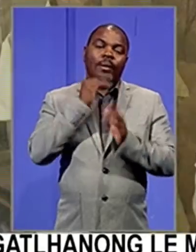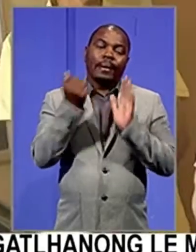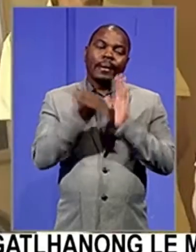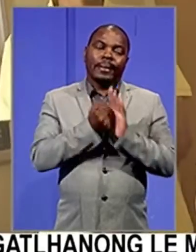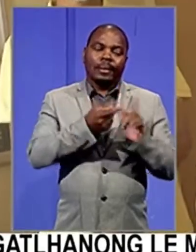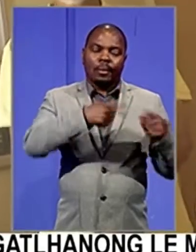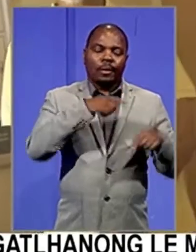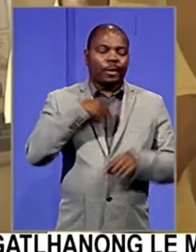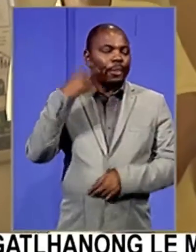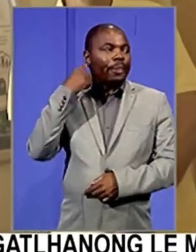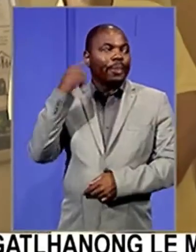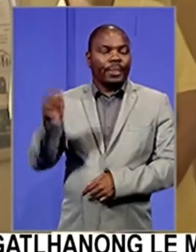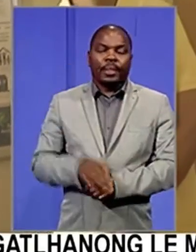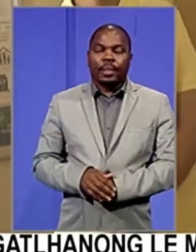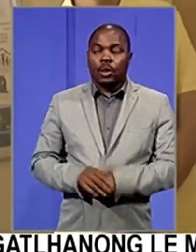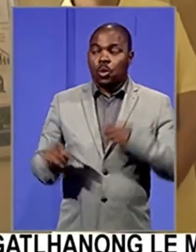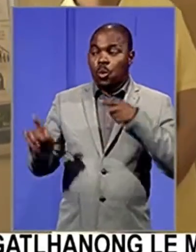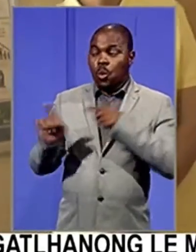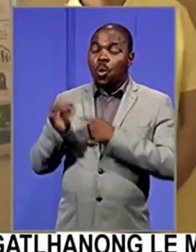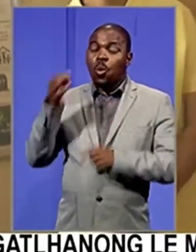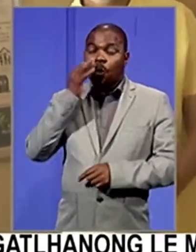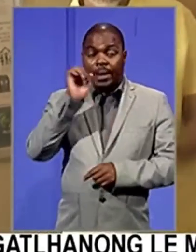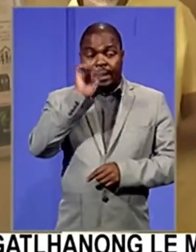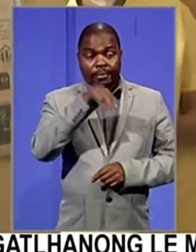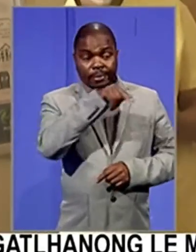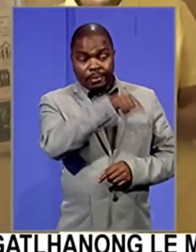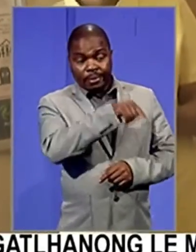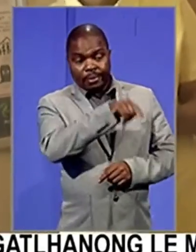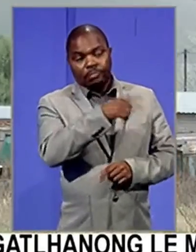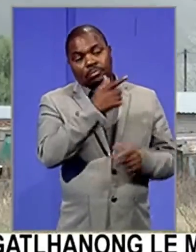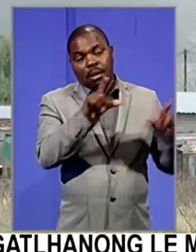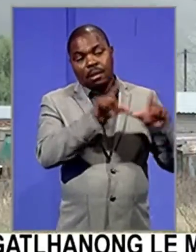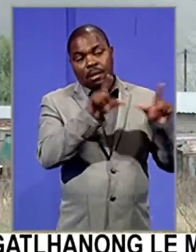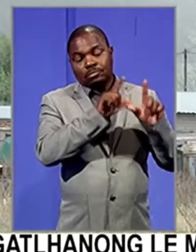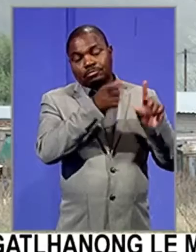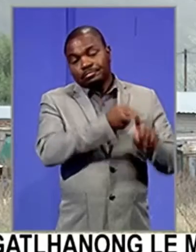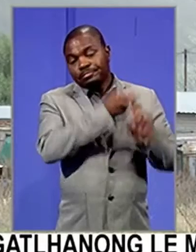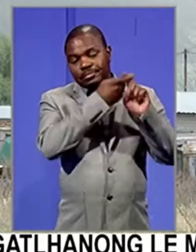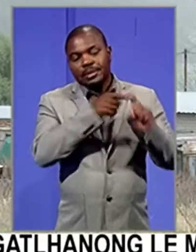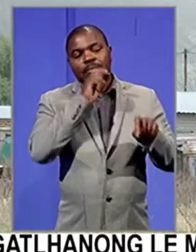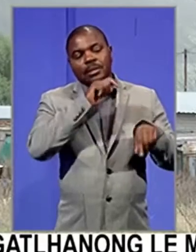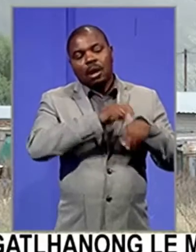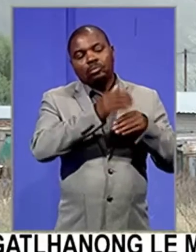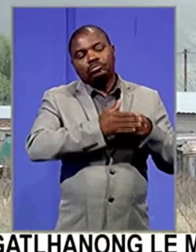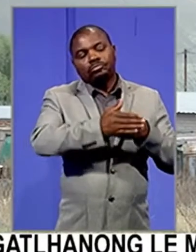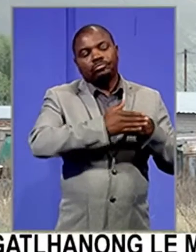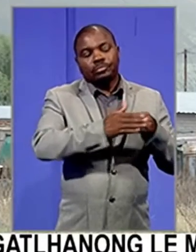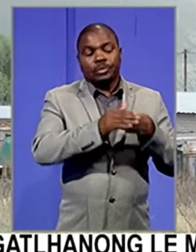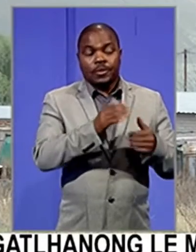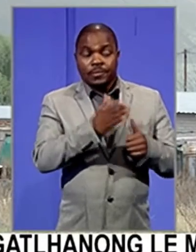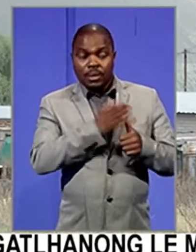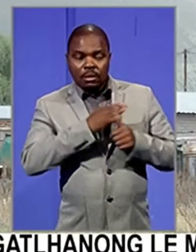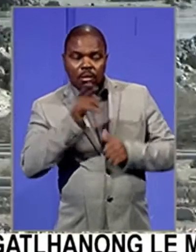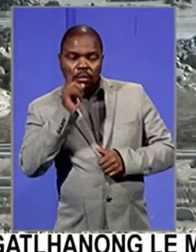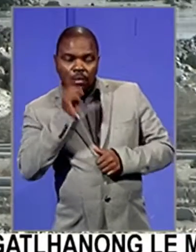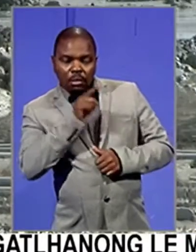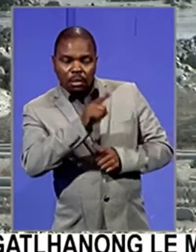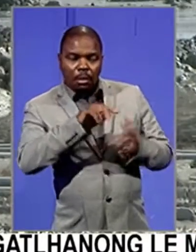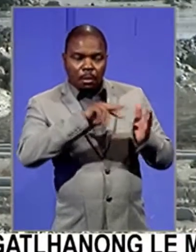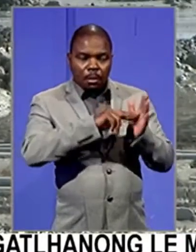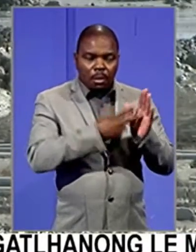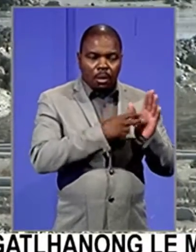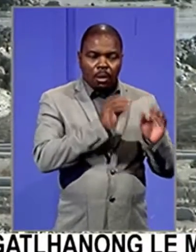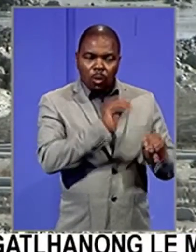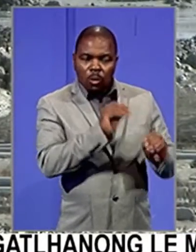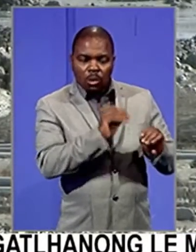re fa ba ka kgaotsa laesense ya moepo e ka nna nakwana fela gore ba ikgotsofatse gore moepo o na le lenaane la go